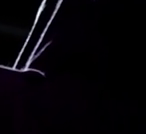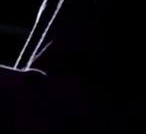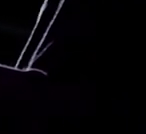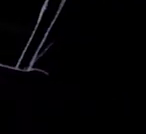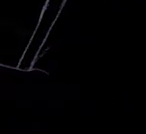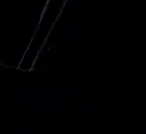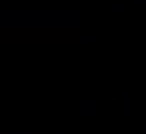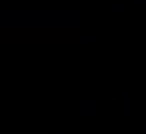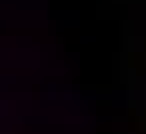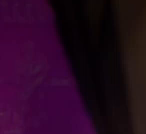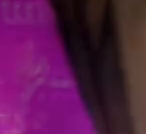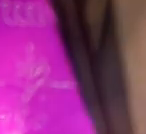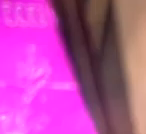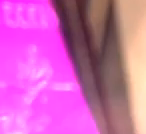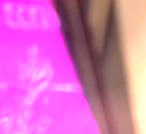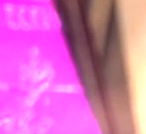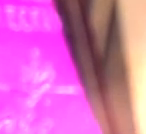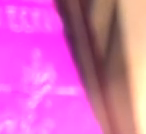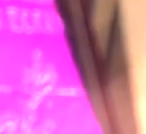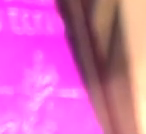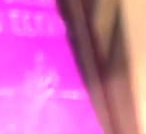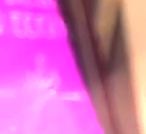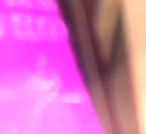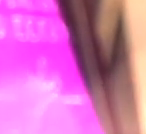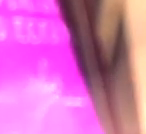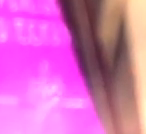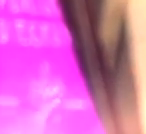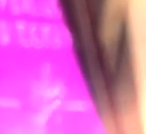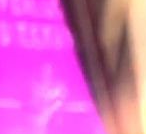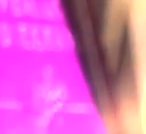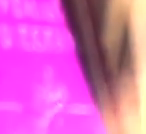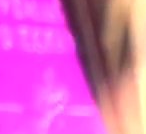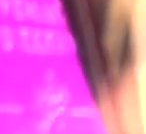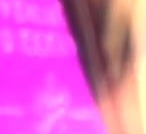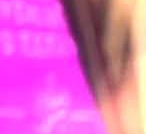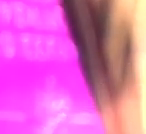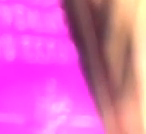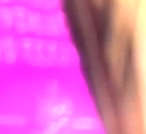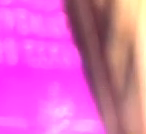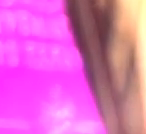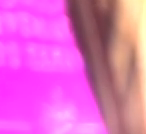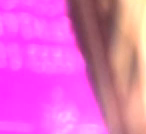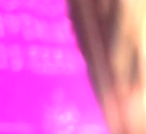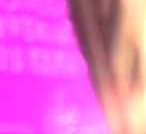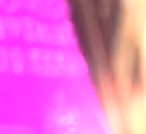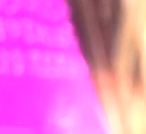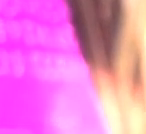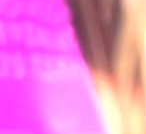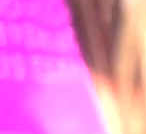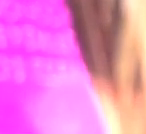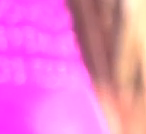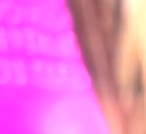qilindi. Bu she'rlar va dostonlar mazlum millatning mag'rur ovozi kabi